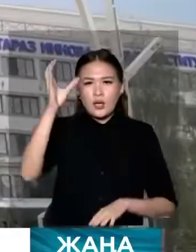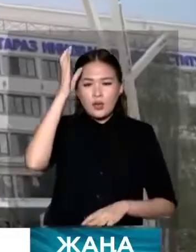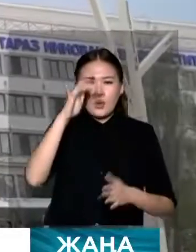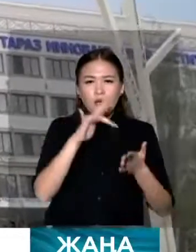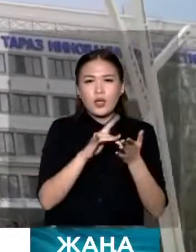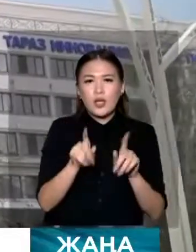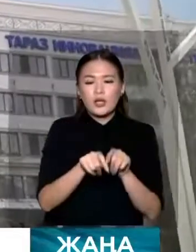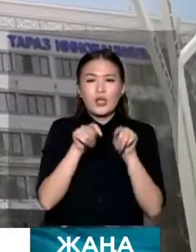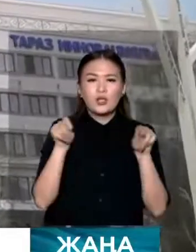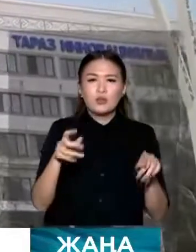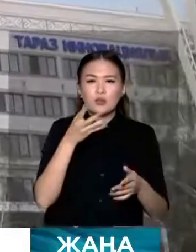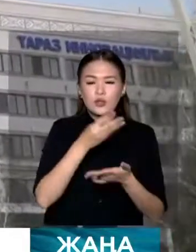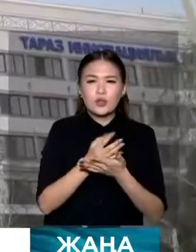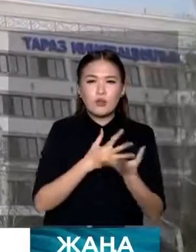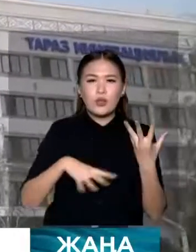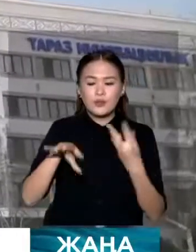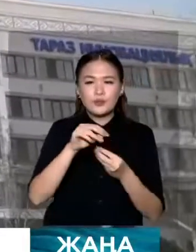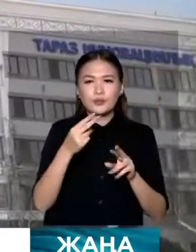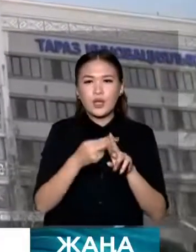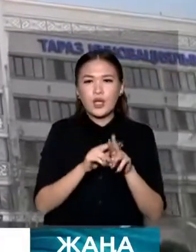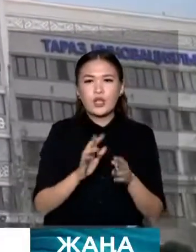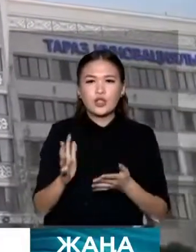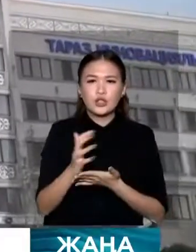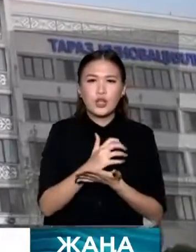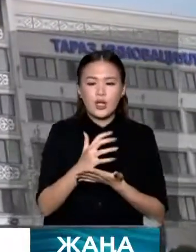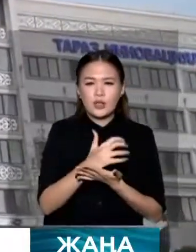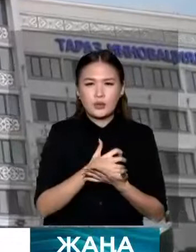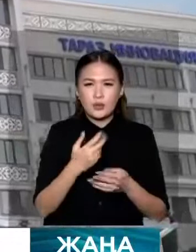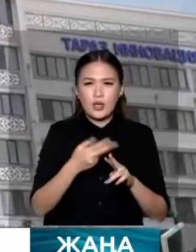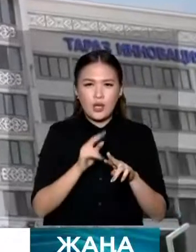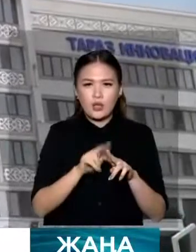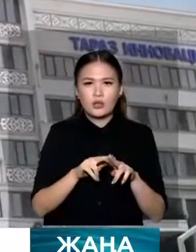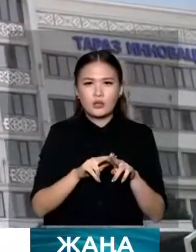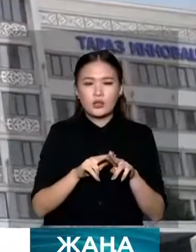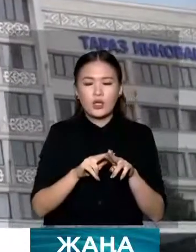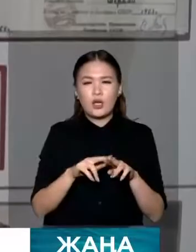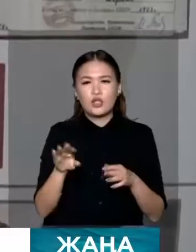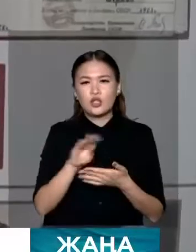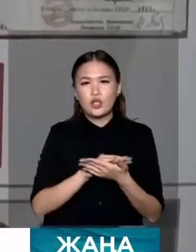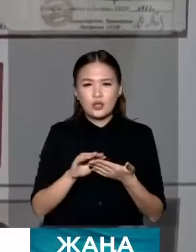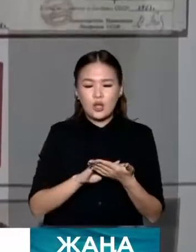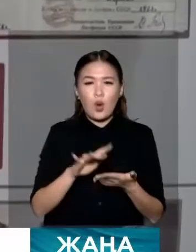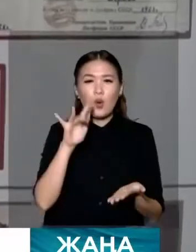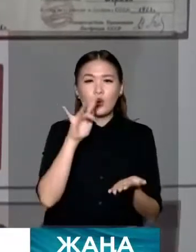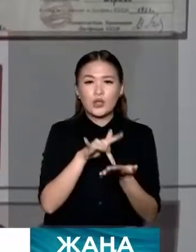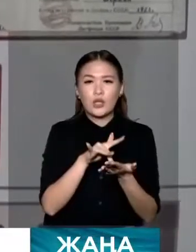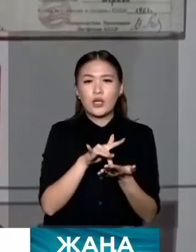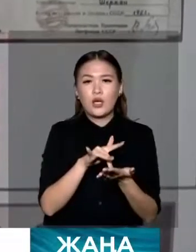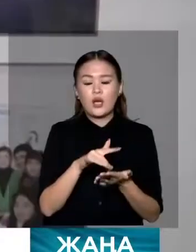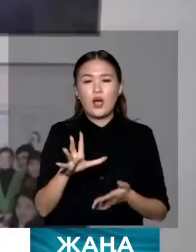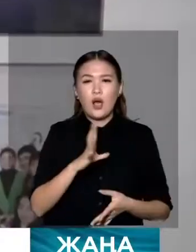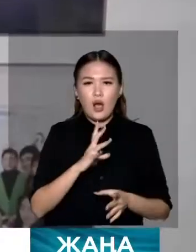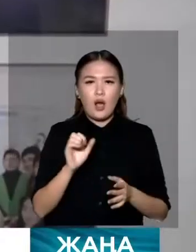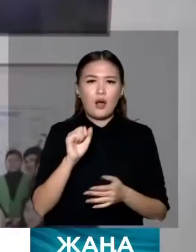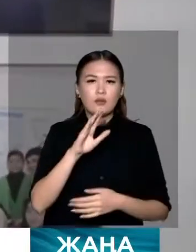ашып, барлық өзінің осы саналы ғұмырында жинаған қаламынан шыққан туындыларын барлығын осы орталыққа авторлық